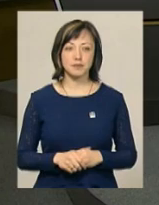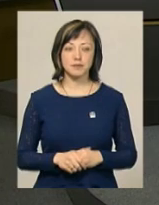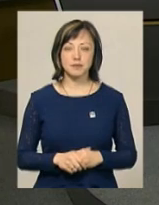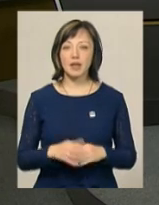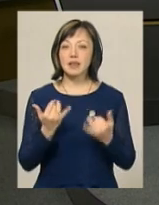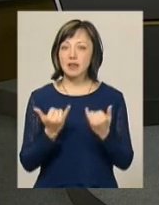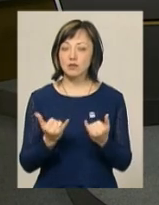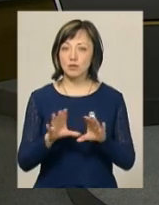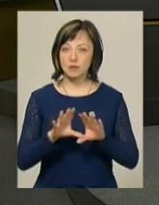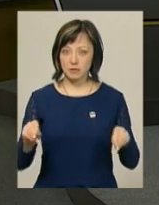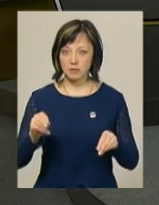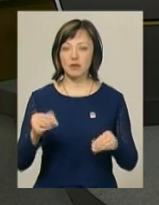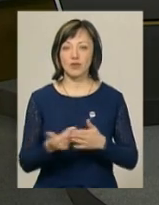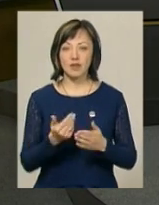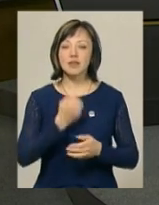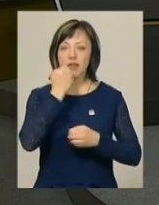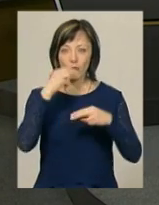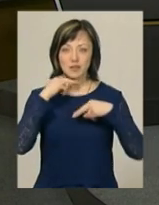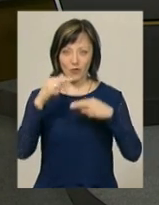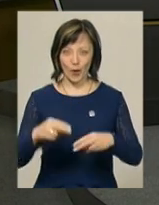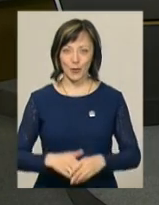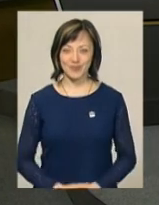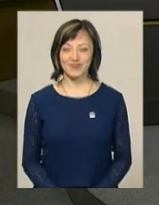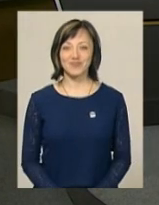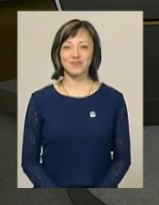На цьому ми завершуємо випуск. Дякуємо вам за увагу.